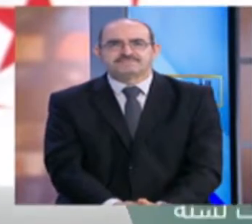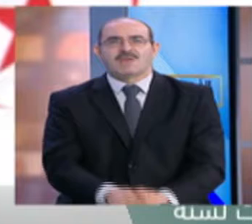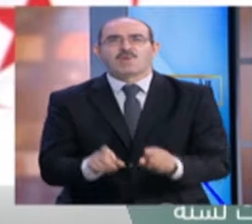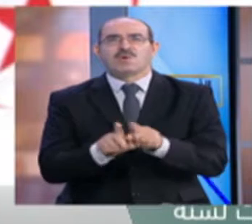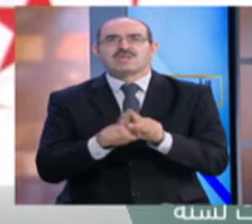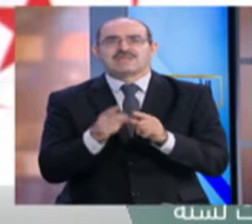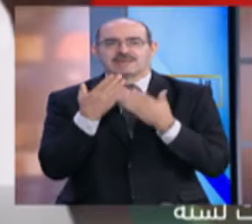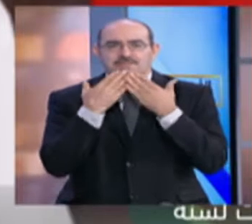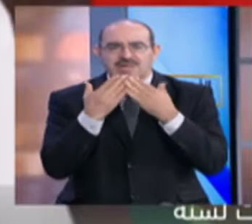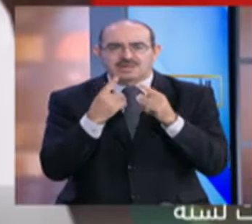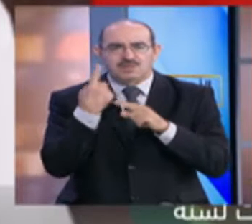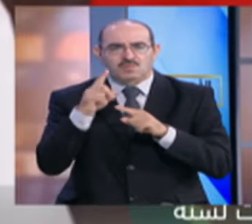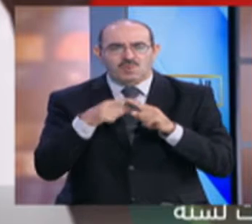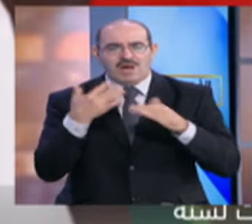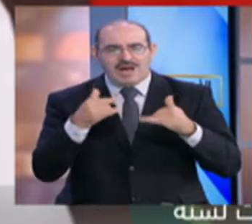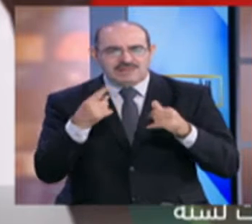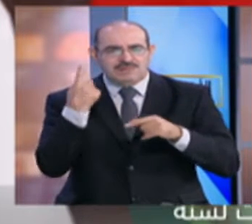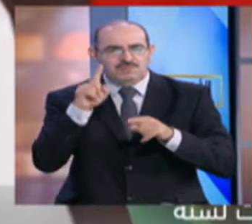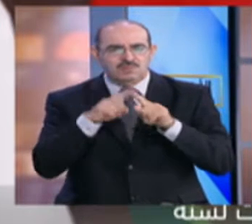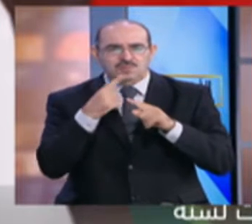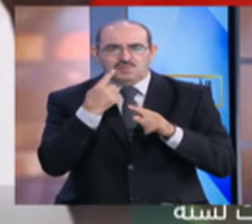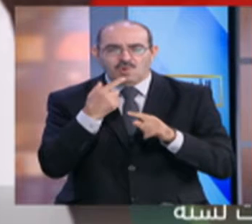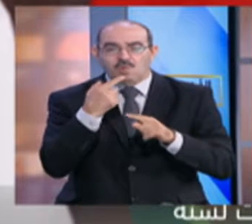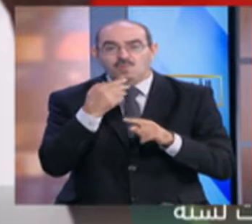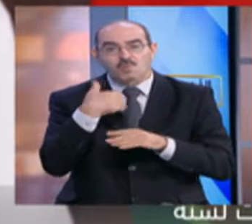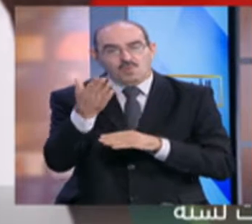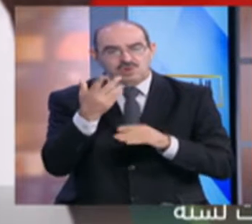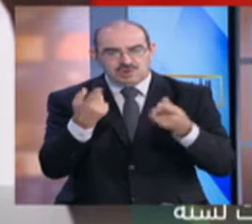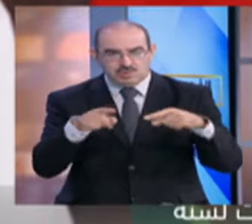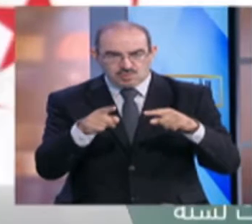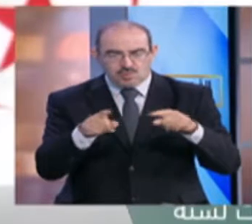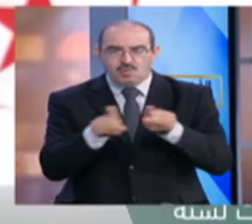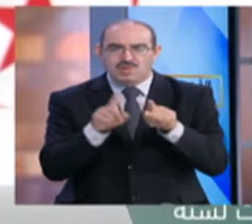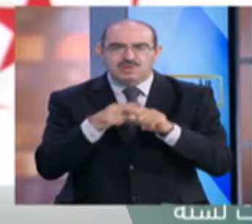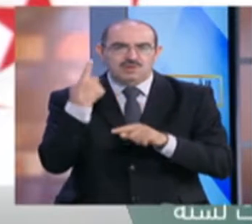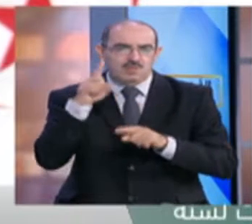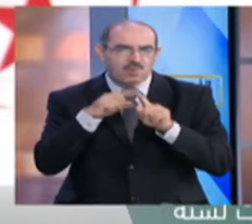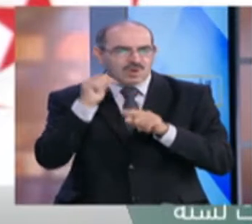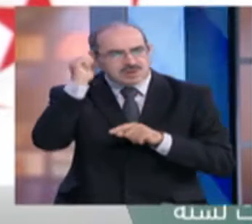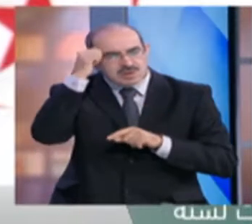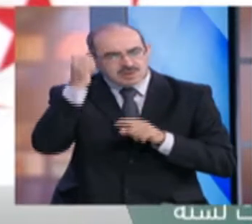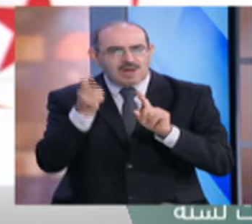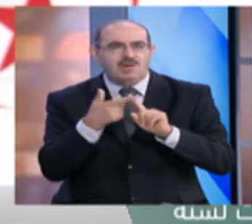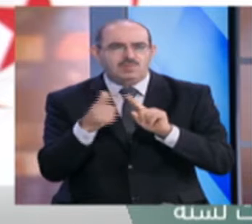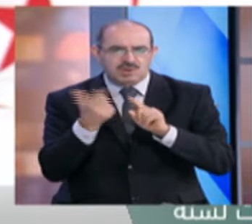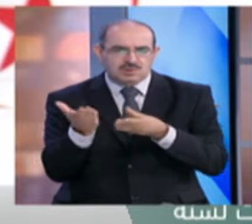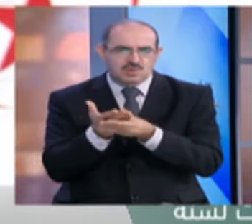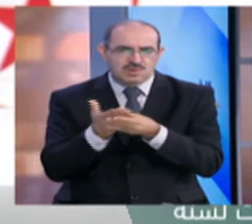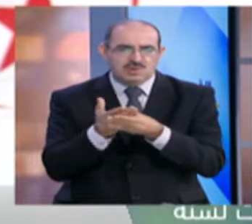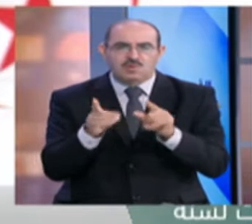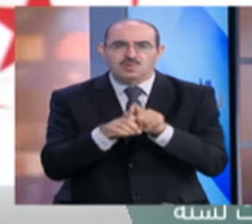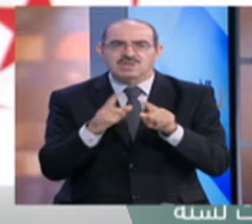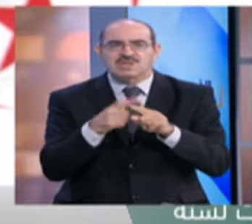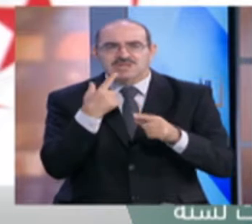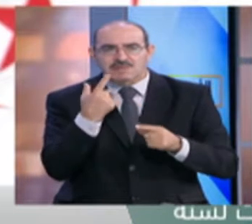بدعم الجزائر في القمة القادمة، وجددت اليوم خلال لقاء سيدي سمو نائب